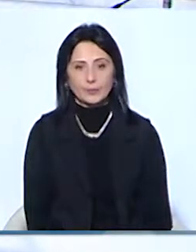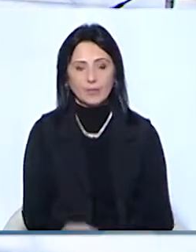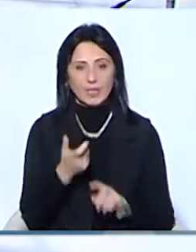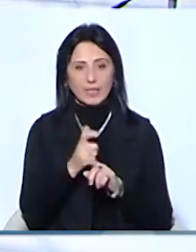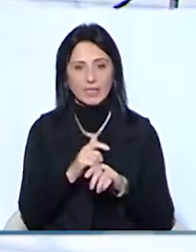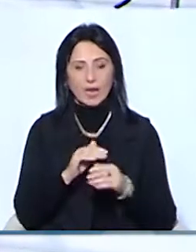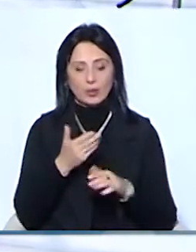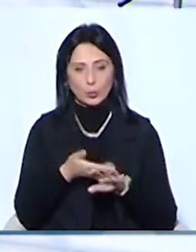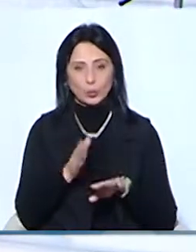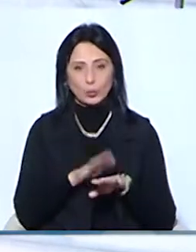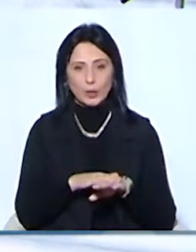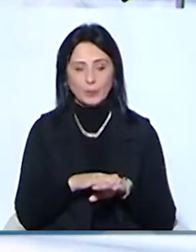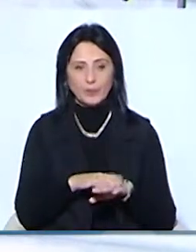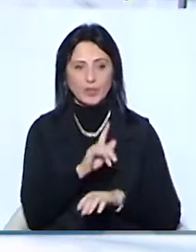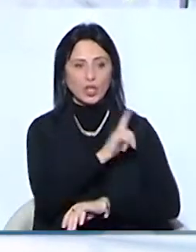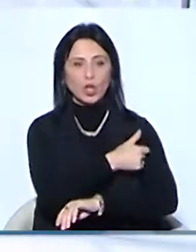ძალიან რთულია